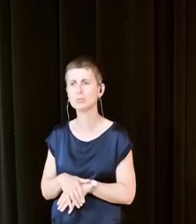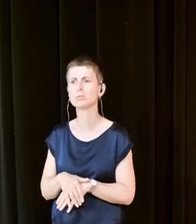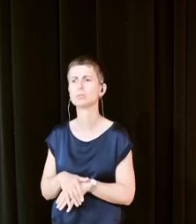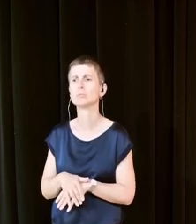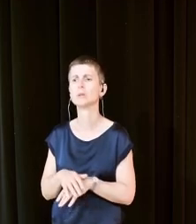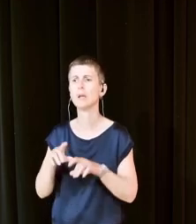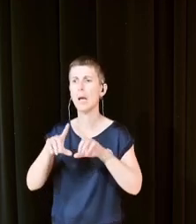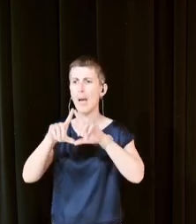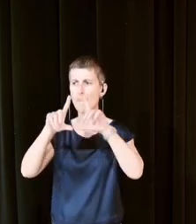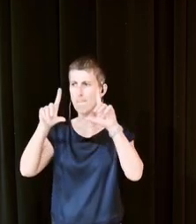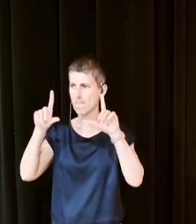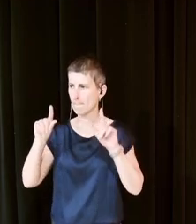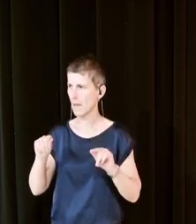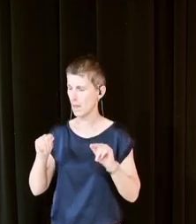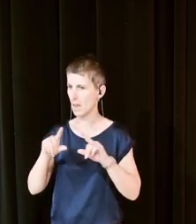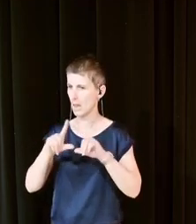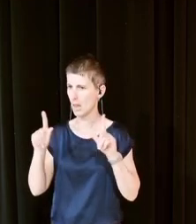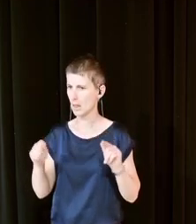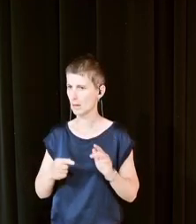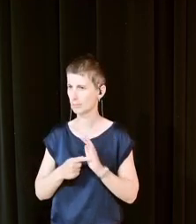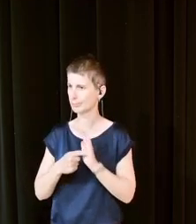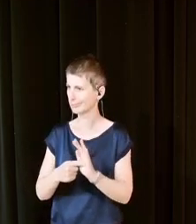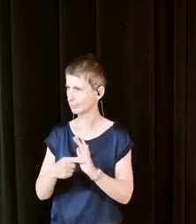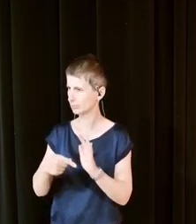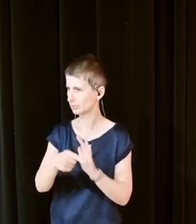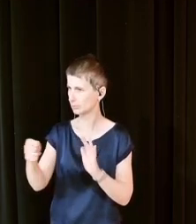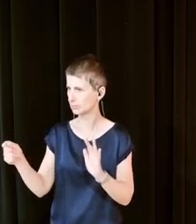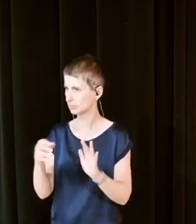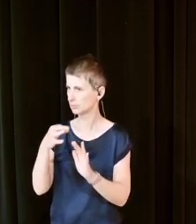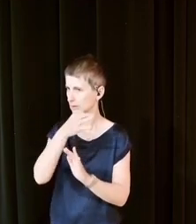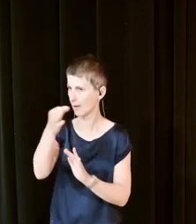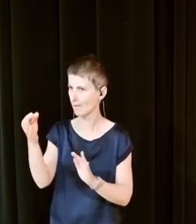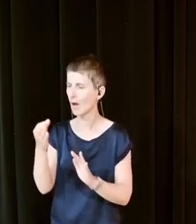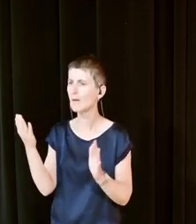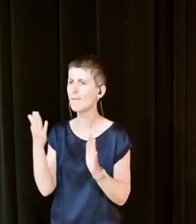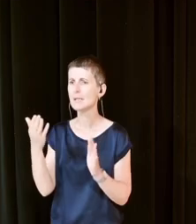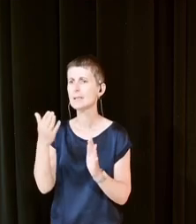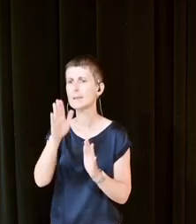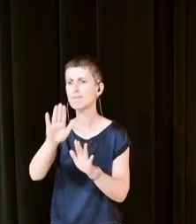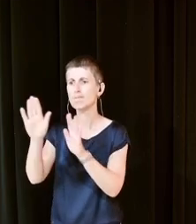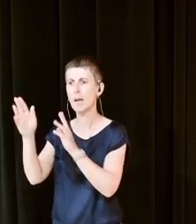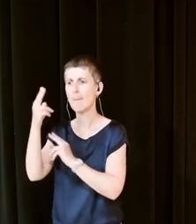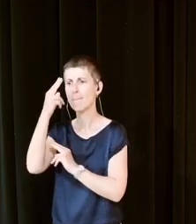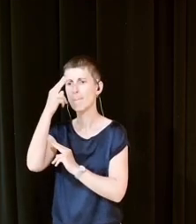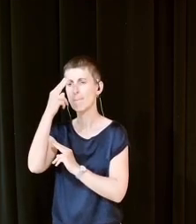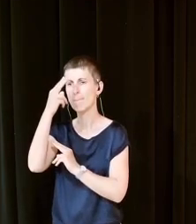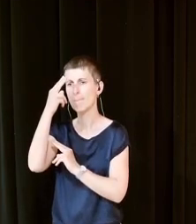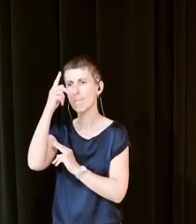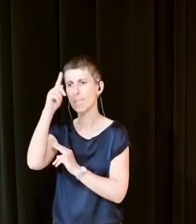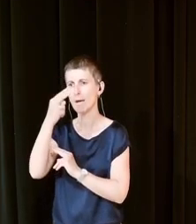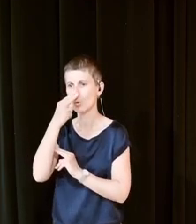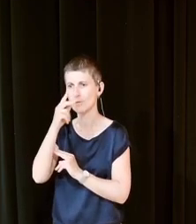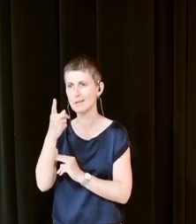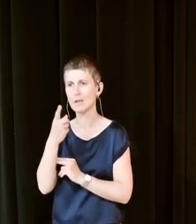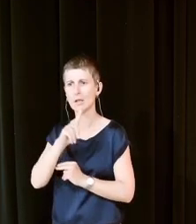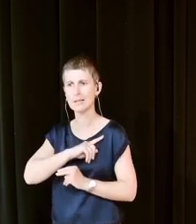Ihrer Klientin gezeigt haben und in den Raum gefragt haben, was wir darin sehen. Weil ich arbeite